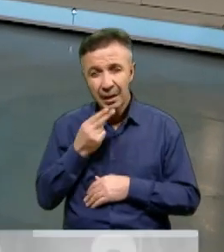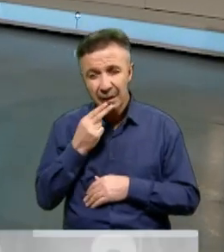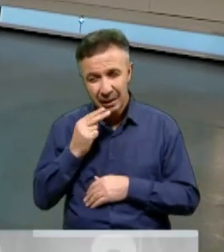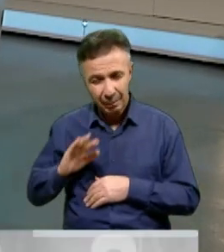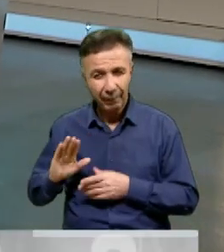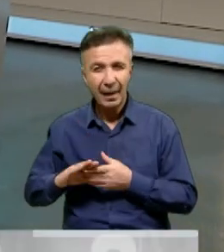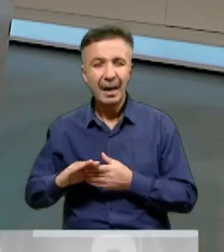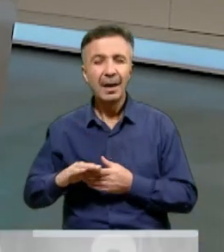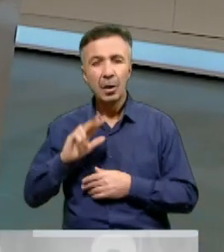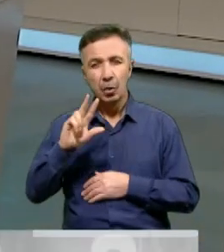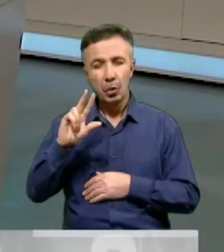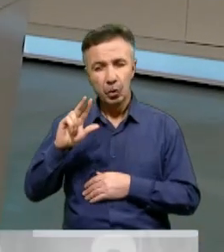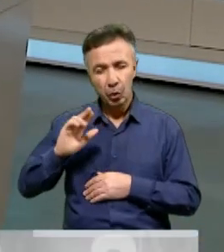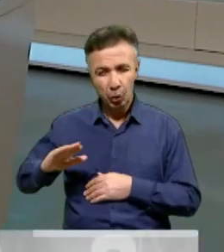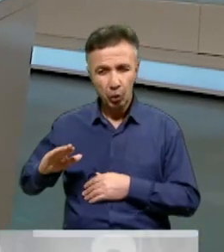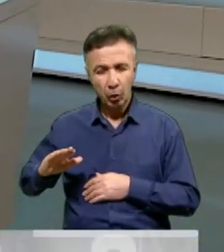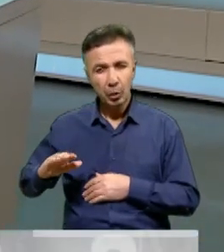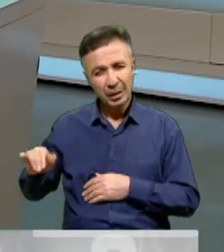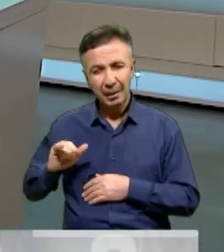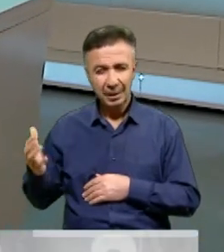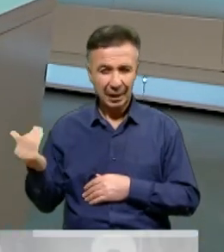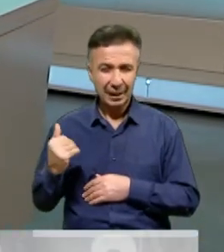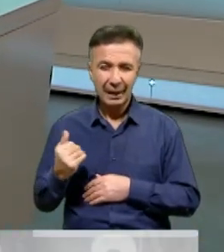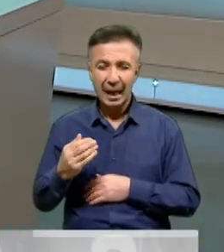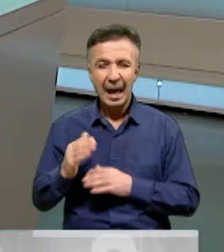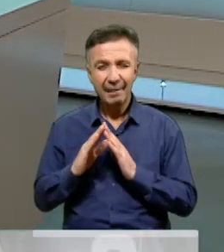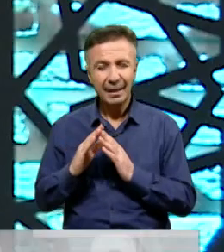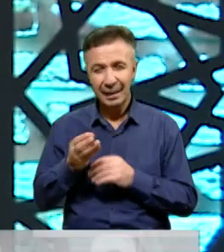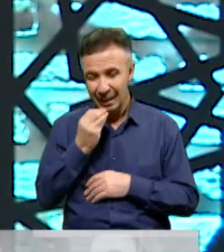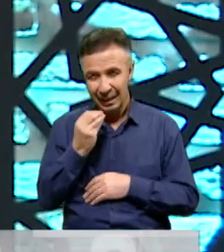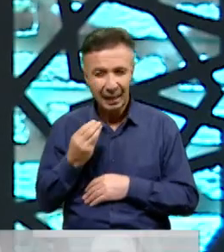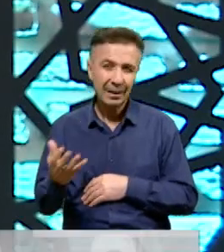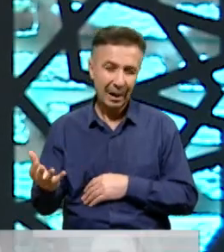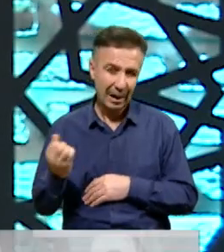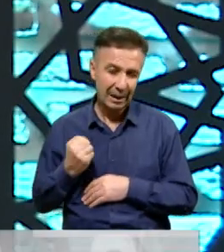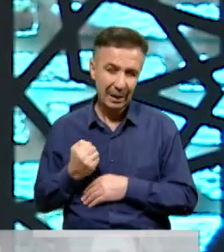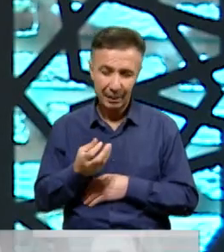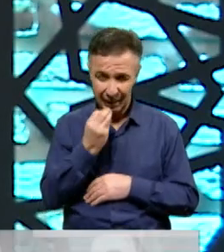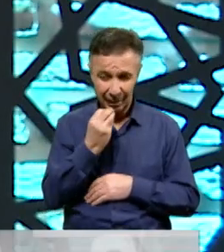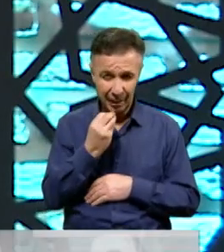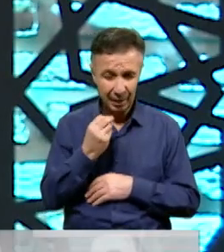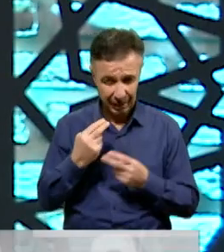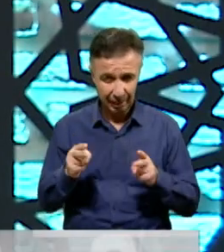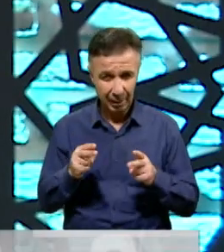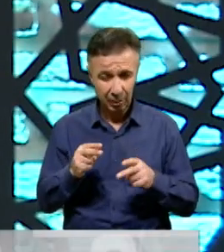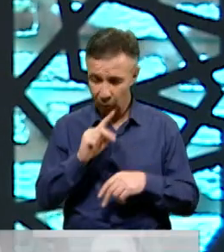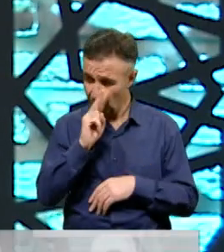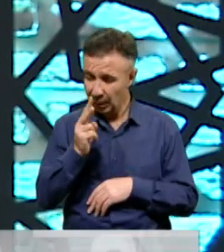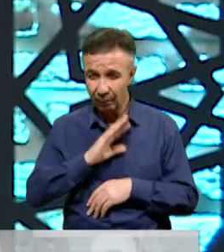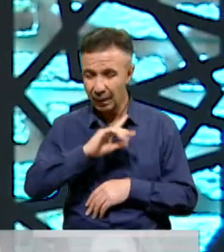yani torunlarımızı evimize aldık. Evdeki gıdalarını dayanlarında getirmişler. Biz ondan yiyebilir miyiz? Yememizde bir sakınca var